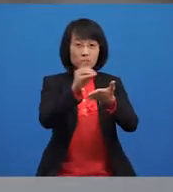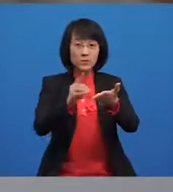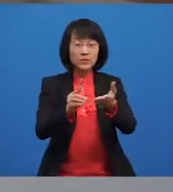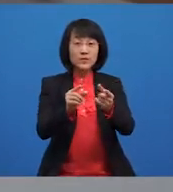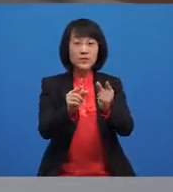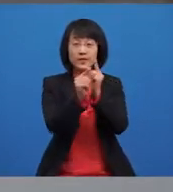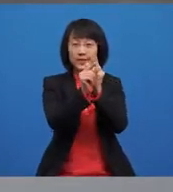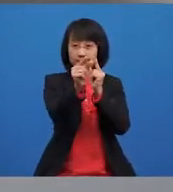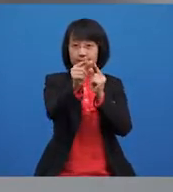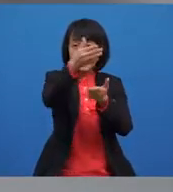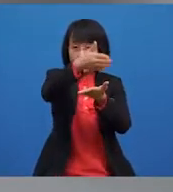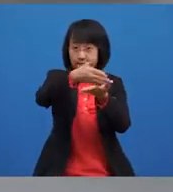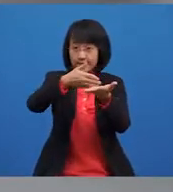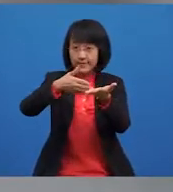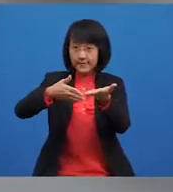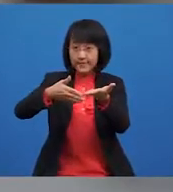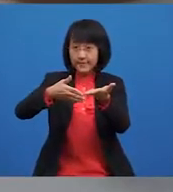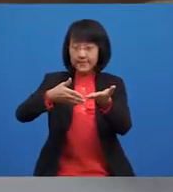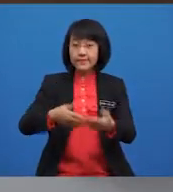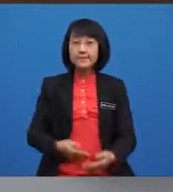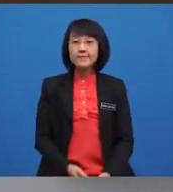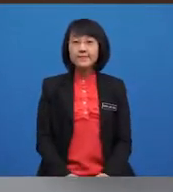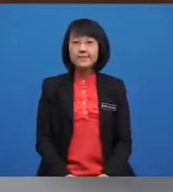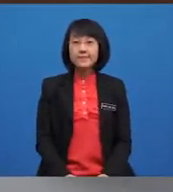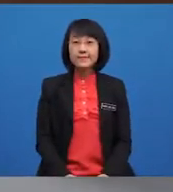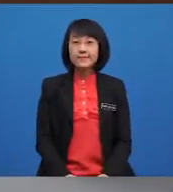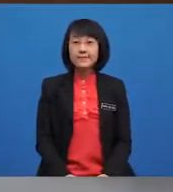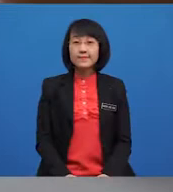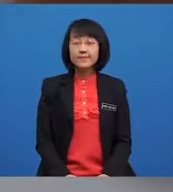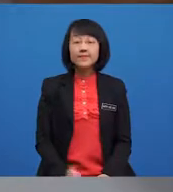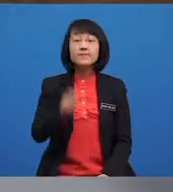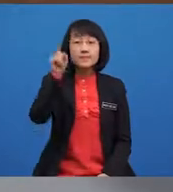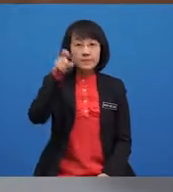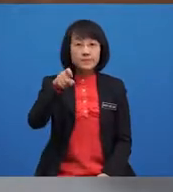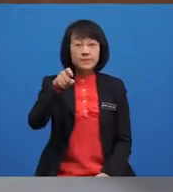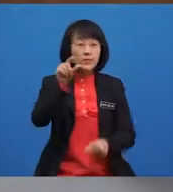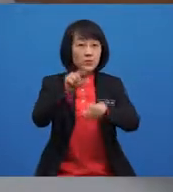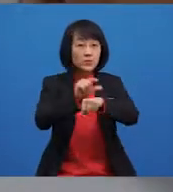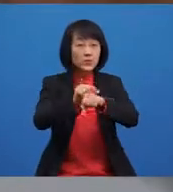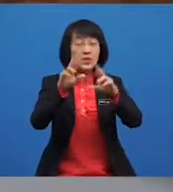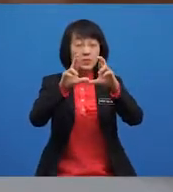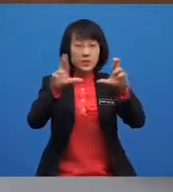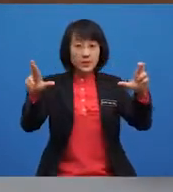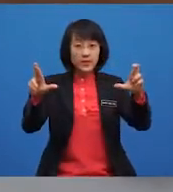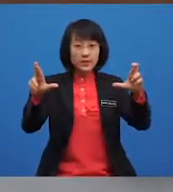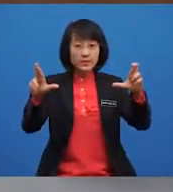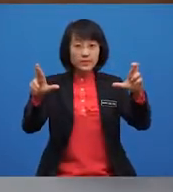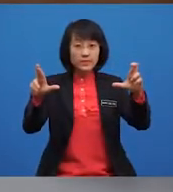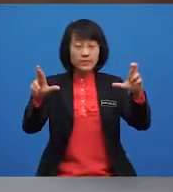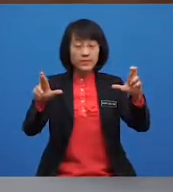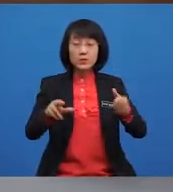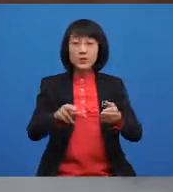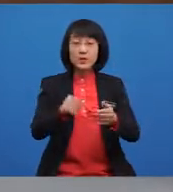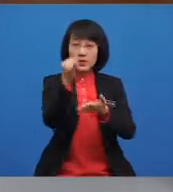Lukiskan garisan tengah pada kertas. Kamu perlu menggunakan pembaris supaya garisan